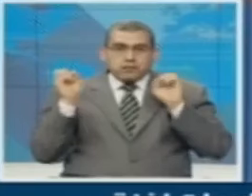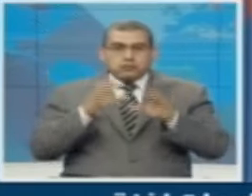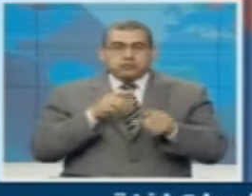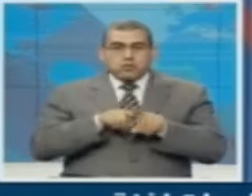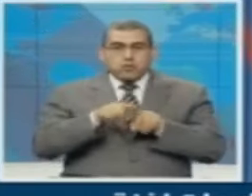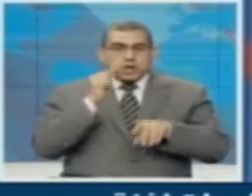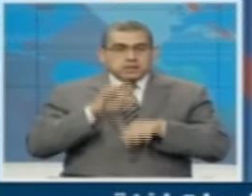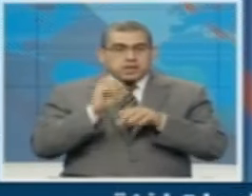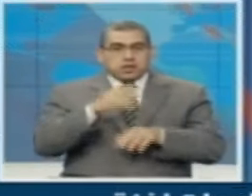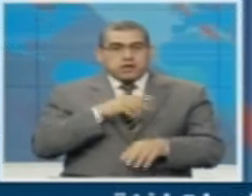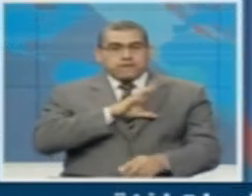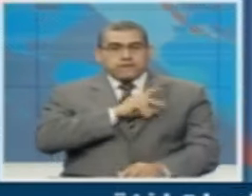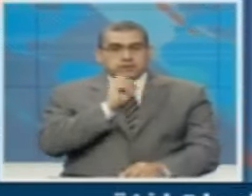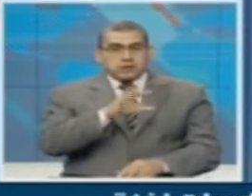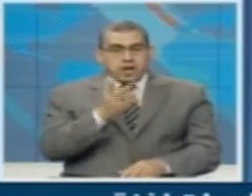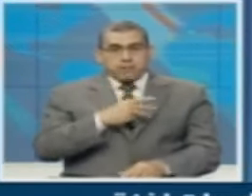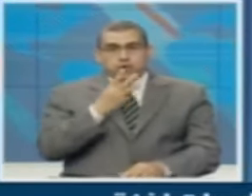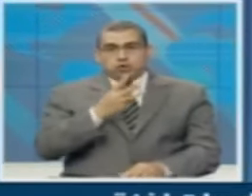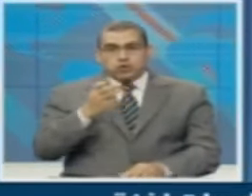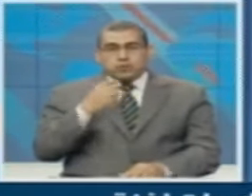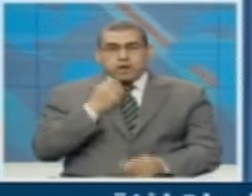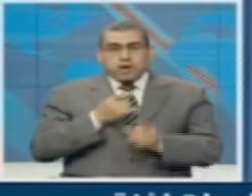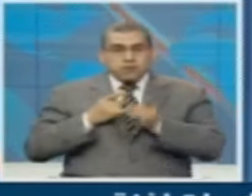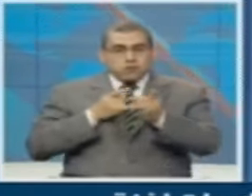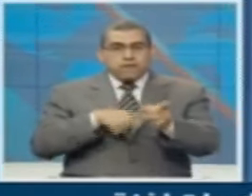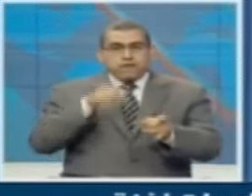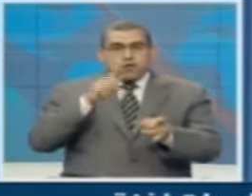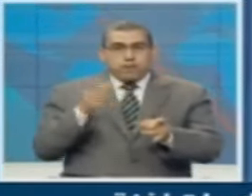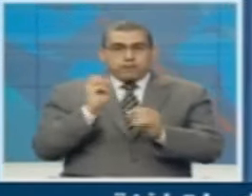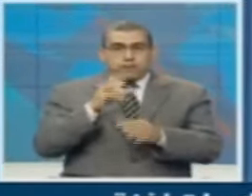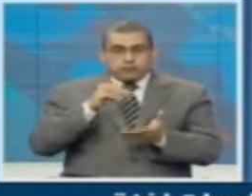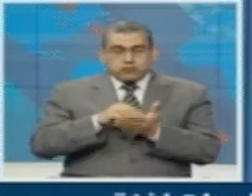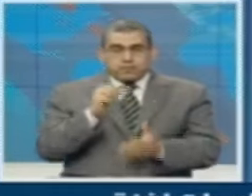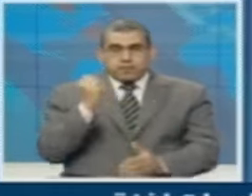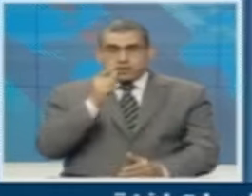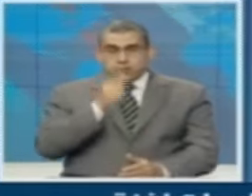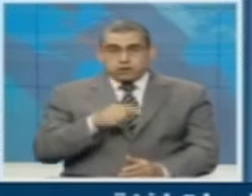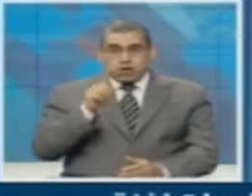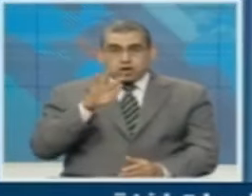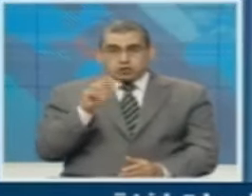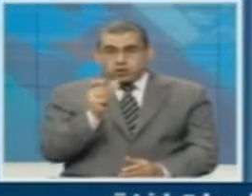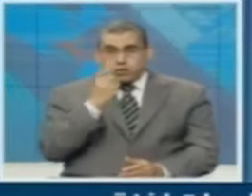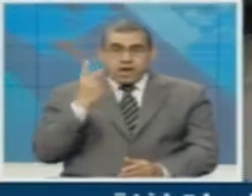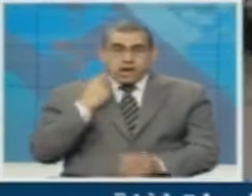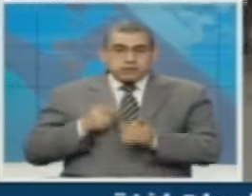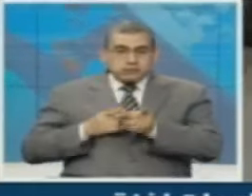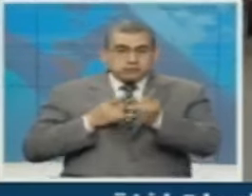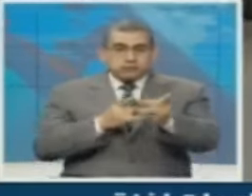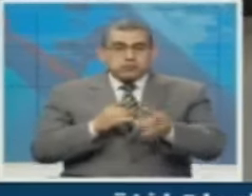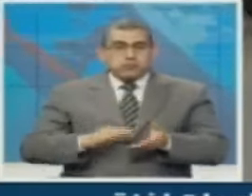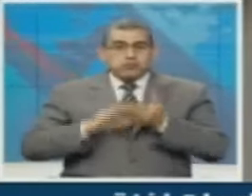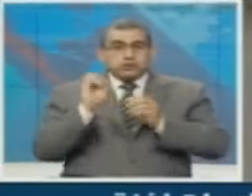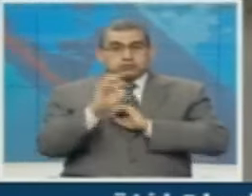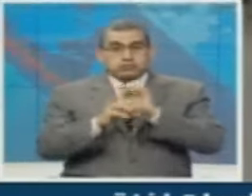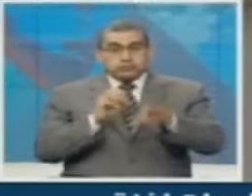في قطاع غزة إلى 300 شاحنة يوميا بدءا من أمس. وقال رشوان إن عدد شاحنات المساعدات التي